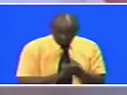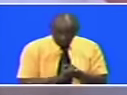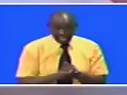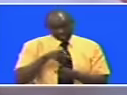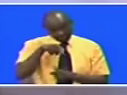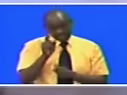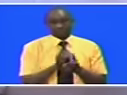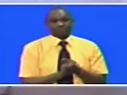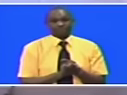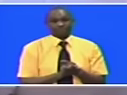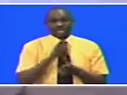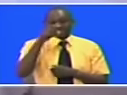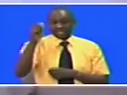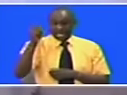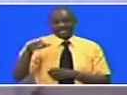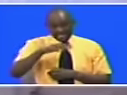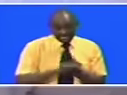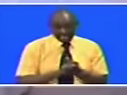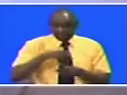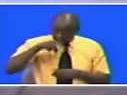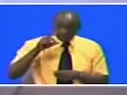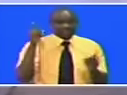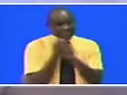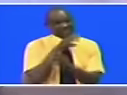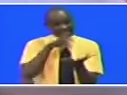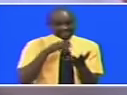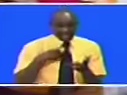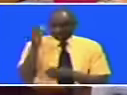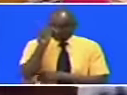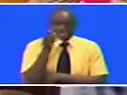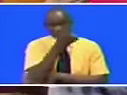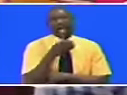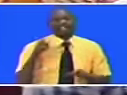ufuo wa Diani na ametajwa kuwa na kesi tofauti kule Italia.